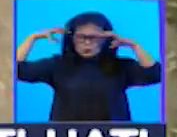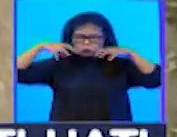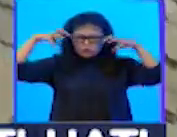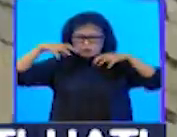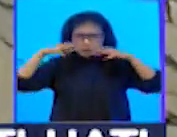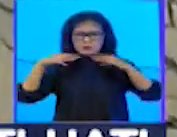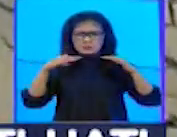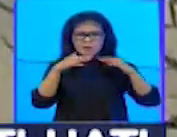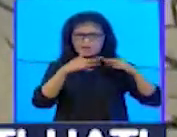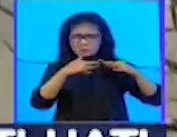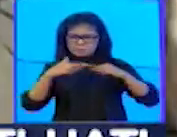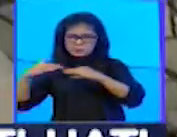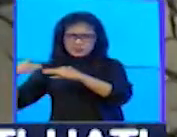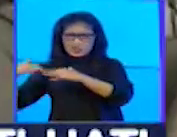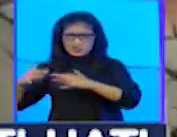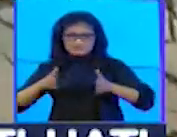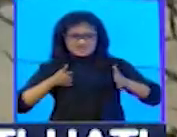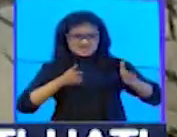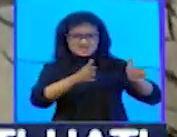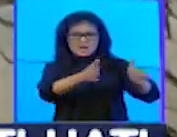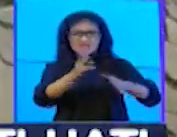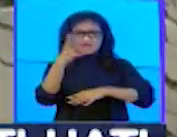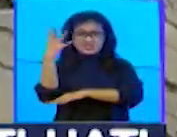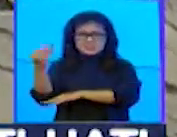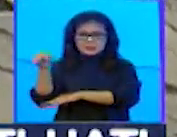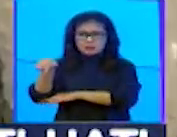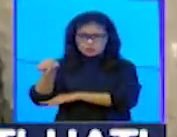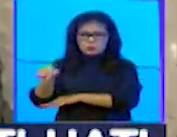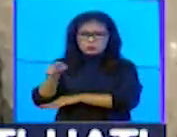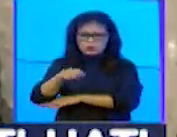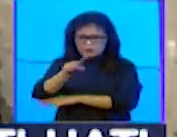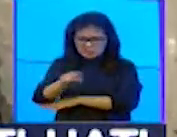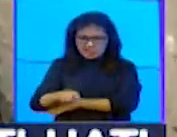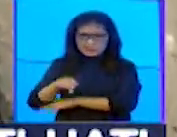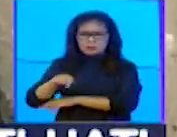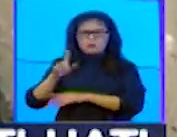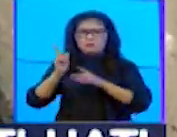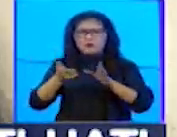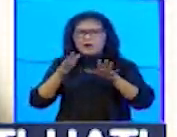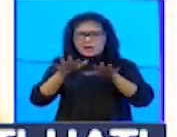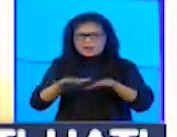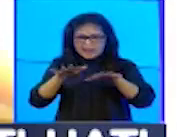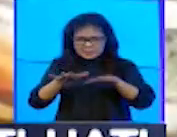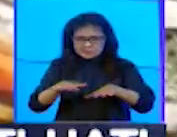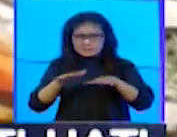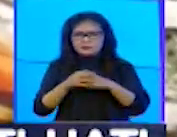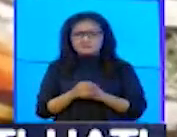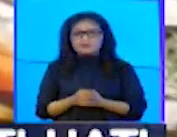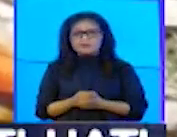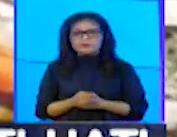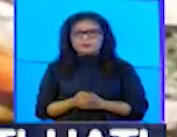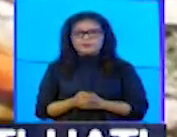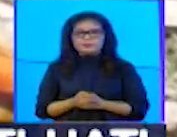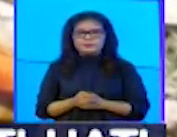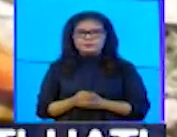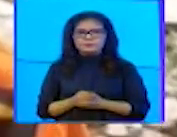warga, ruas jalan desa juga mengalami keretakan, membuat warga harus ekstra hati-hati saat melintas. Ini merobohkan